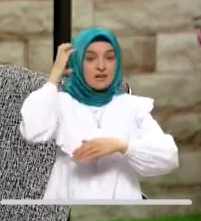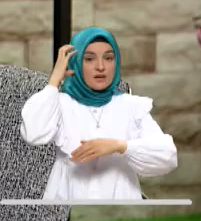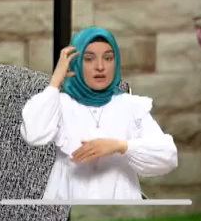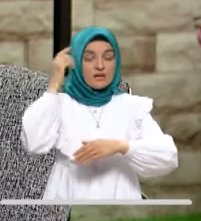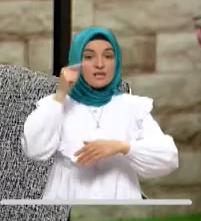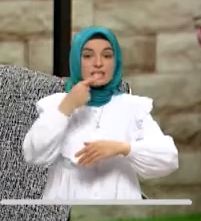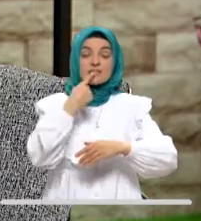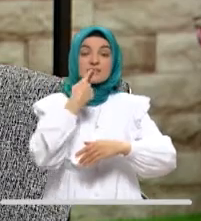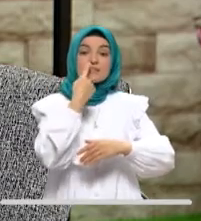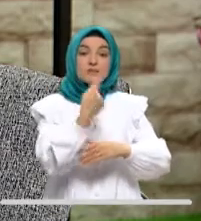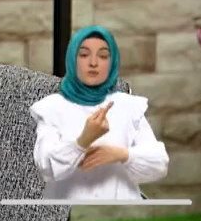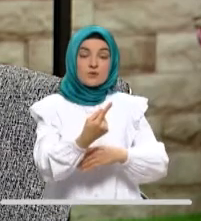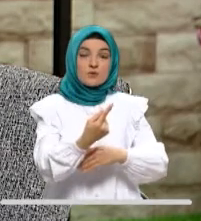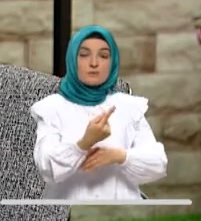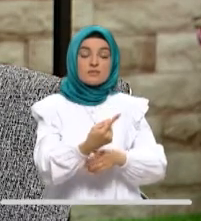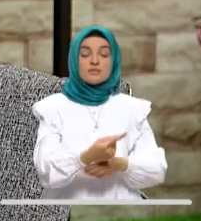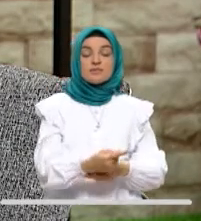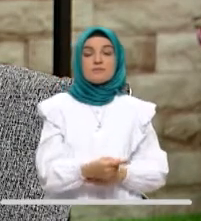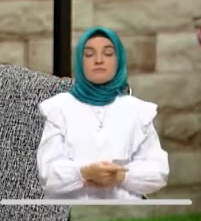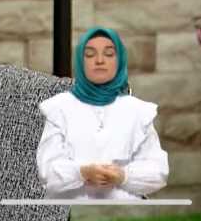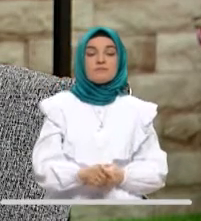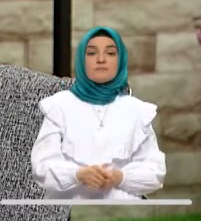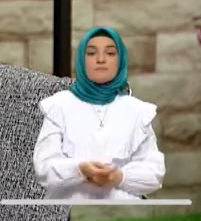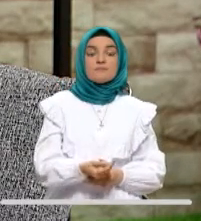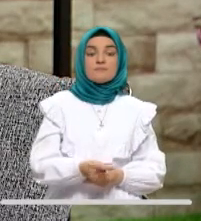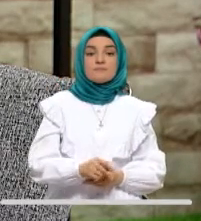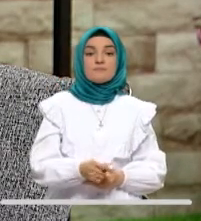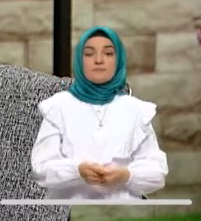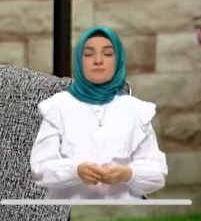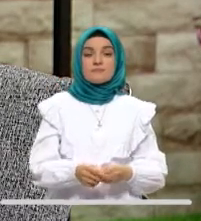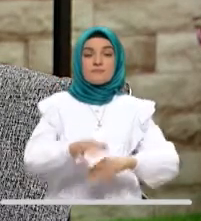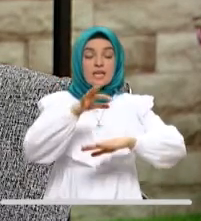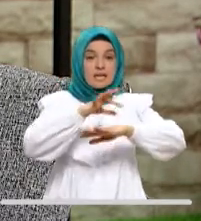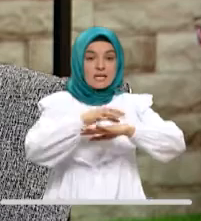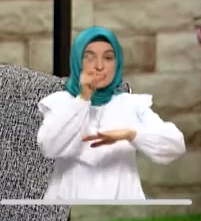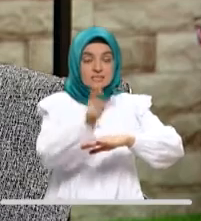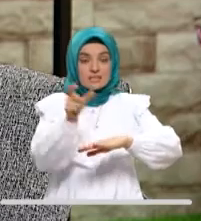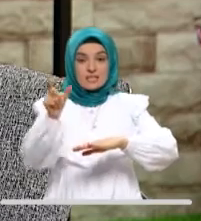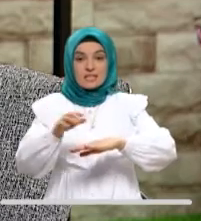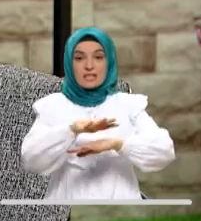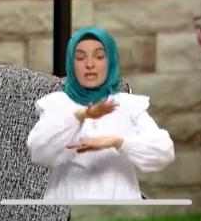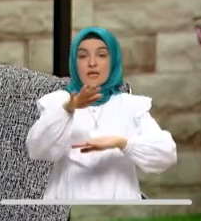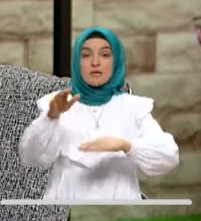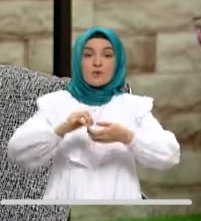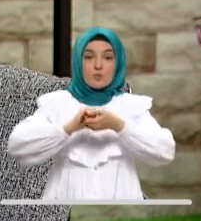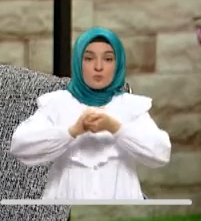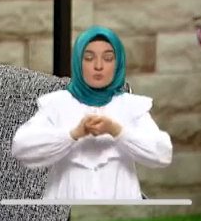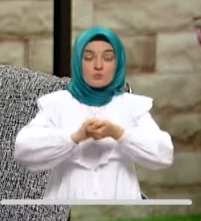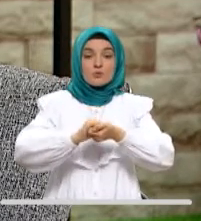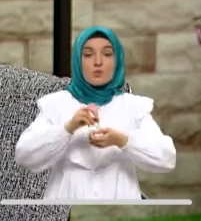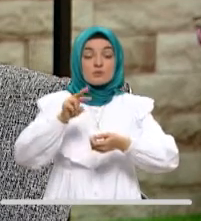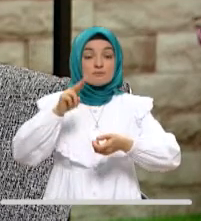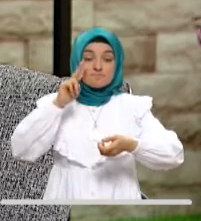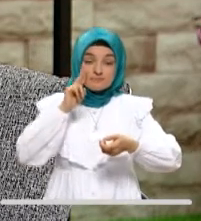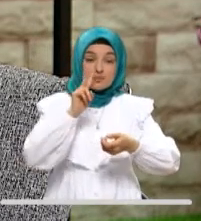şart etmiştir ki yani vakıfa Hürrem Sultan şart etmiş ki hastalardan her birine candan dost gibi re'efet ile nazar